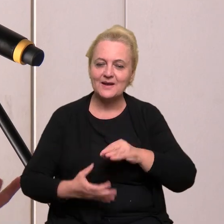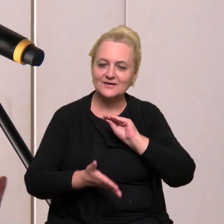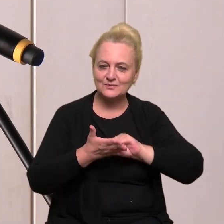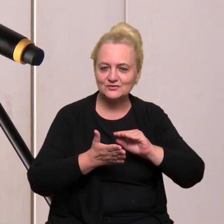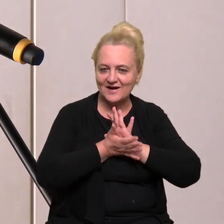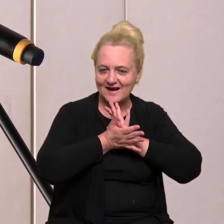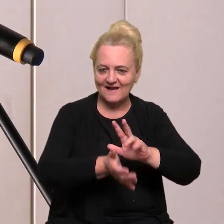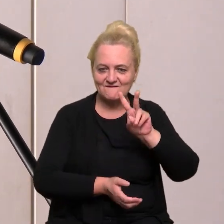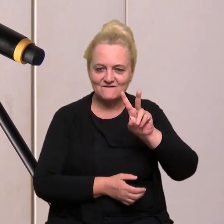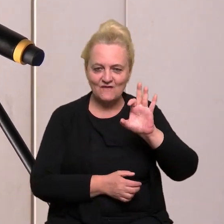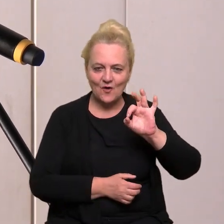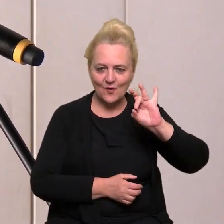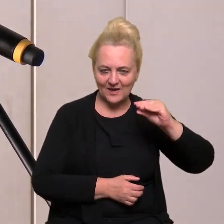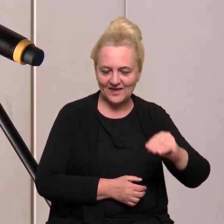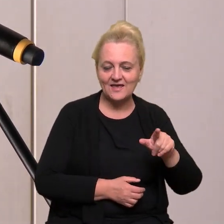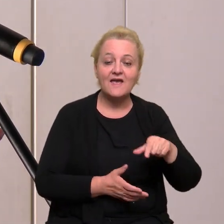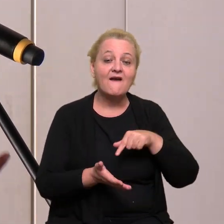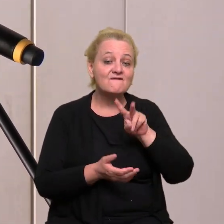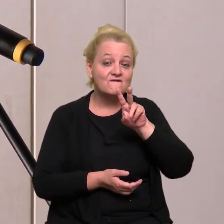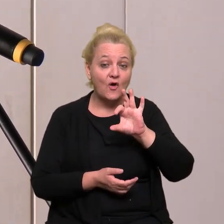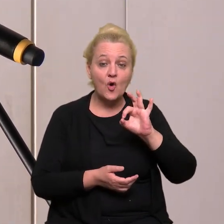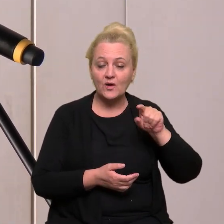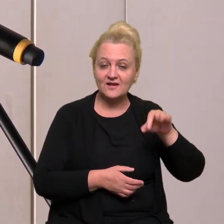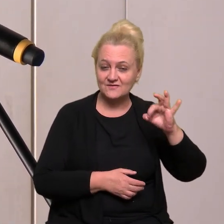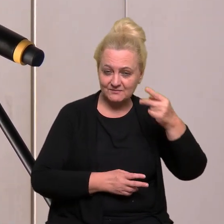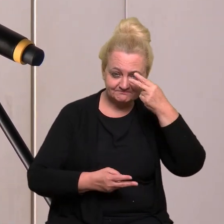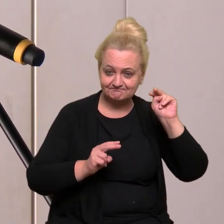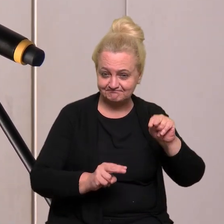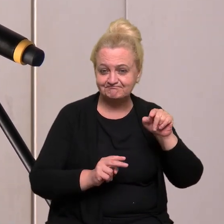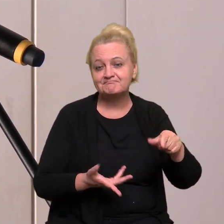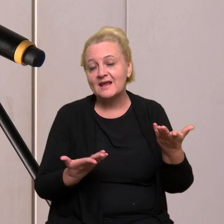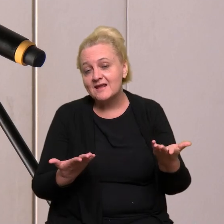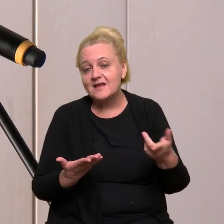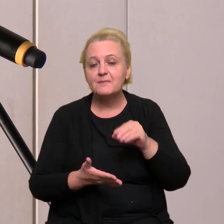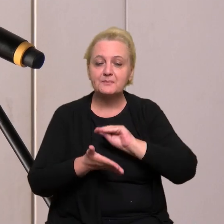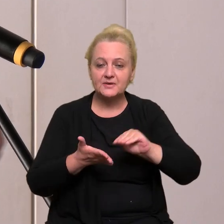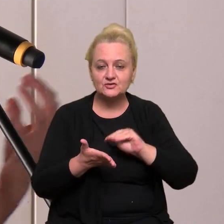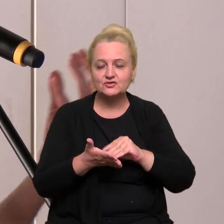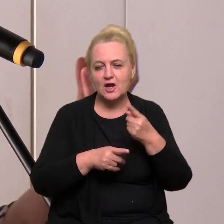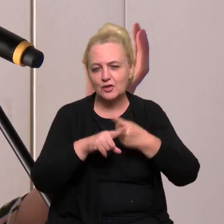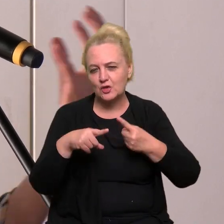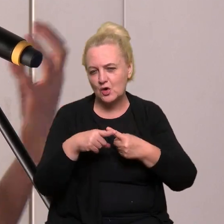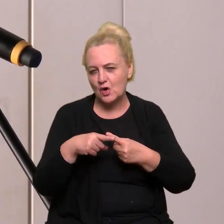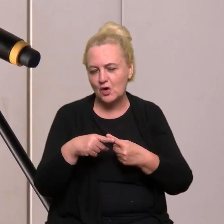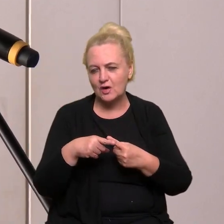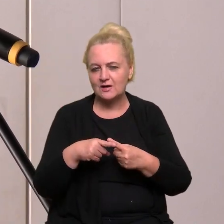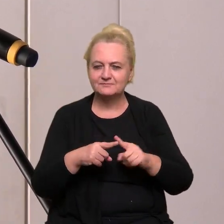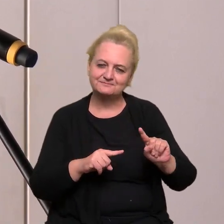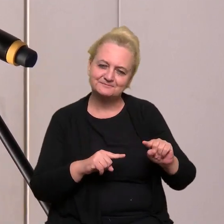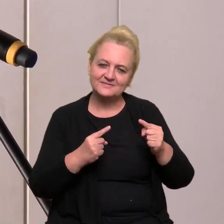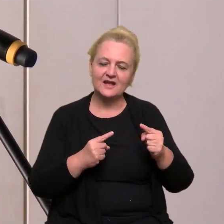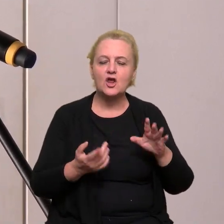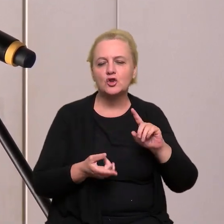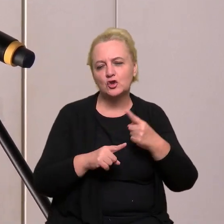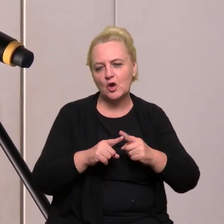Vogue'a. I z punktu widzenia Vogue'a moim zdaniem, no jakby pani pisze trochę jakby przekornie,